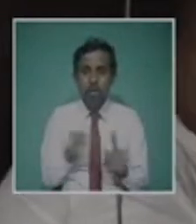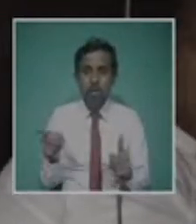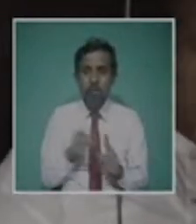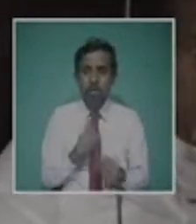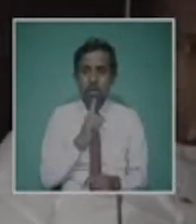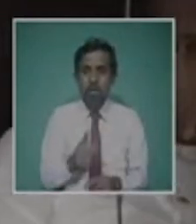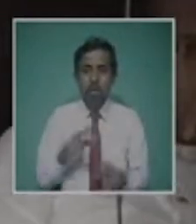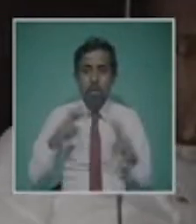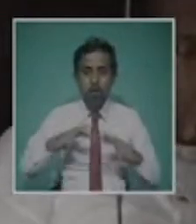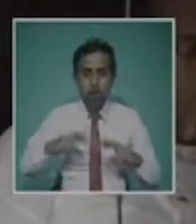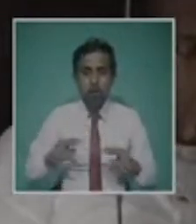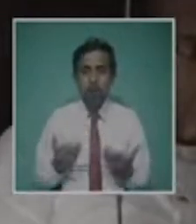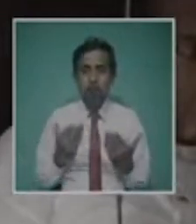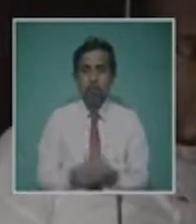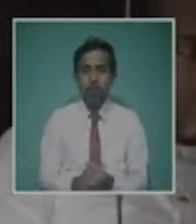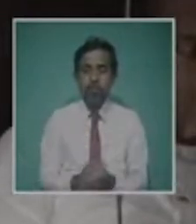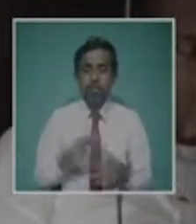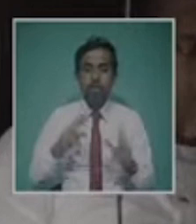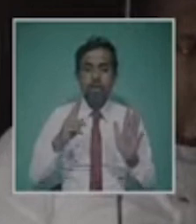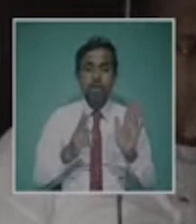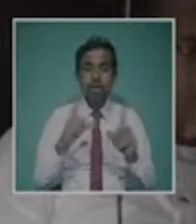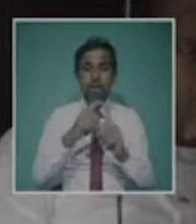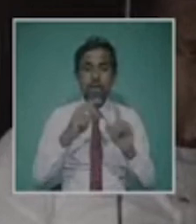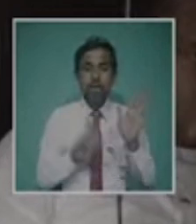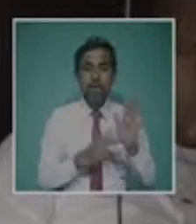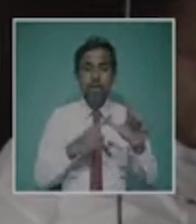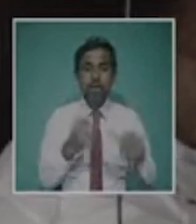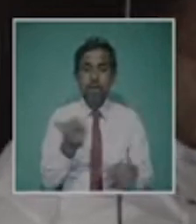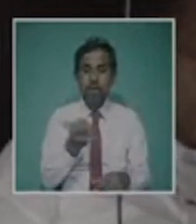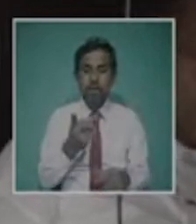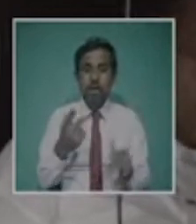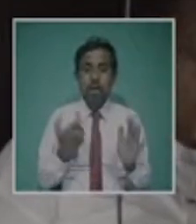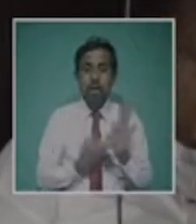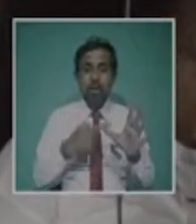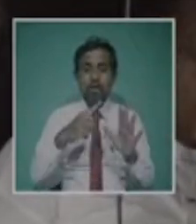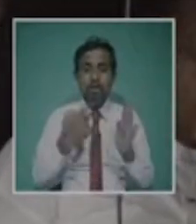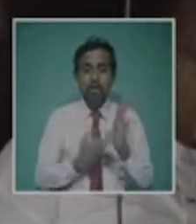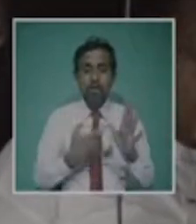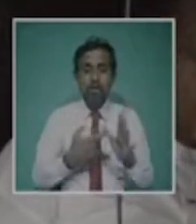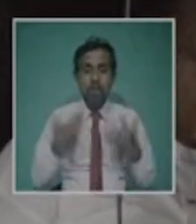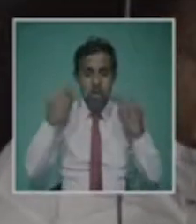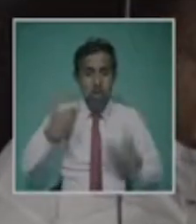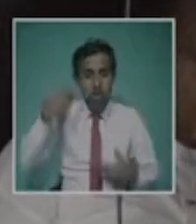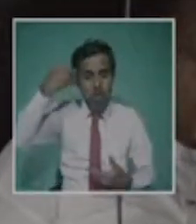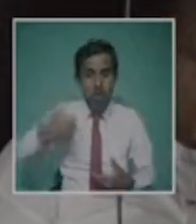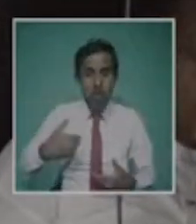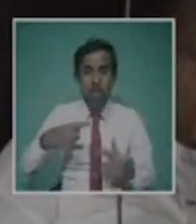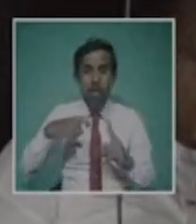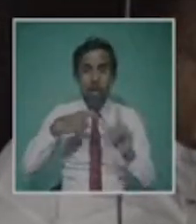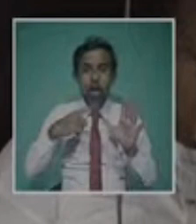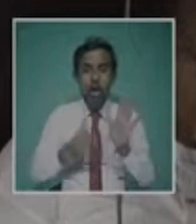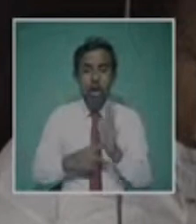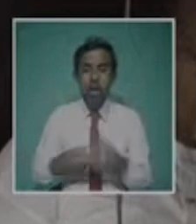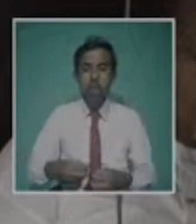දුන්නා පරීක්ෂණයක් කරන්න කියලා. ඒ DNA පරීක්ෂණ දෙකේදීම සාරා ජස්මින්ගේ මලසිරුර අර කල්මුණේ ඇතිවෙච්ච